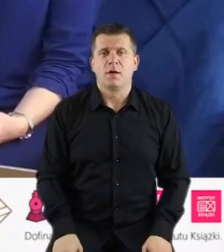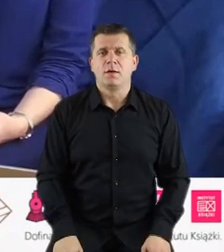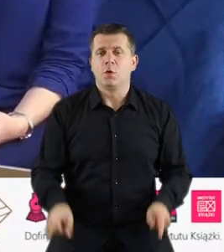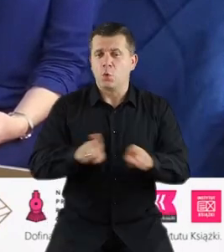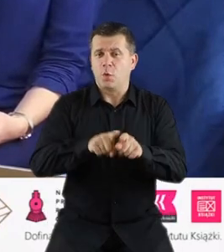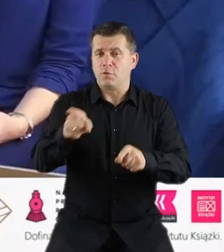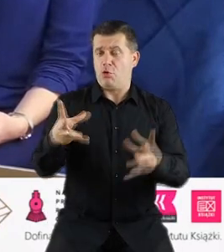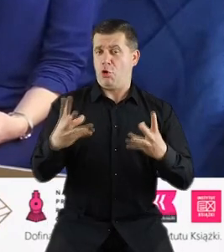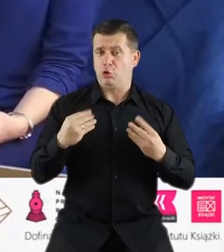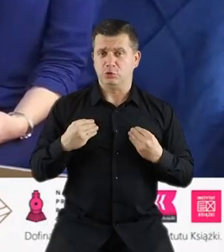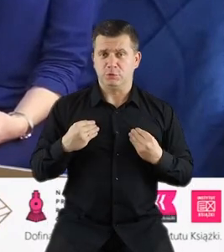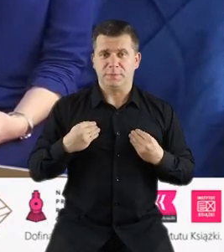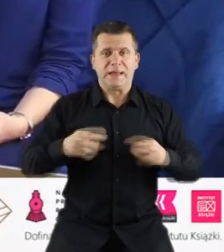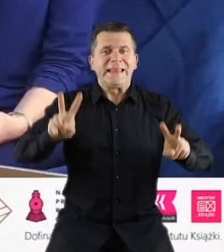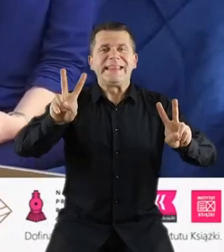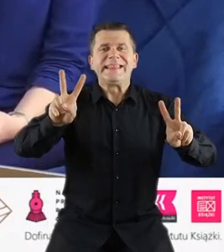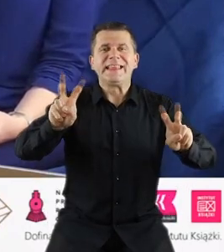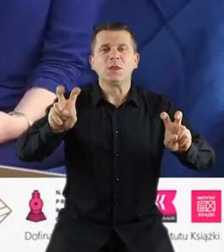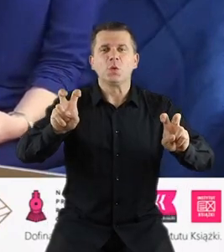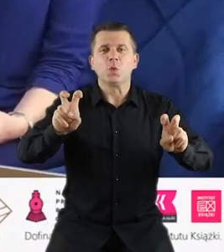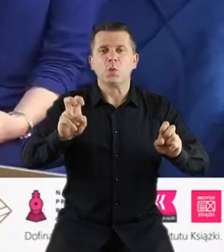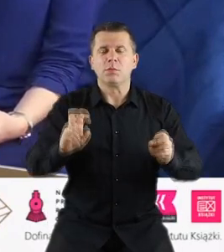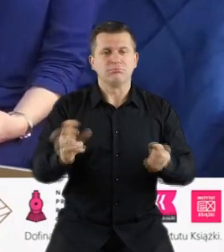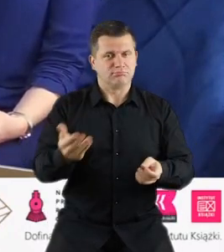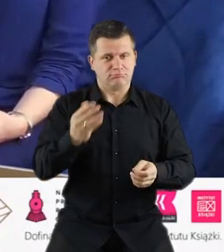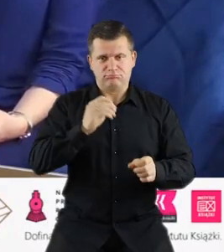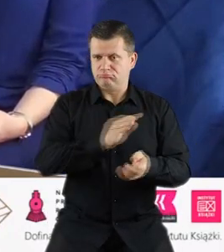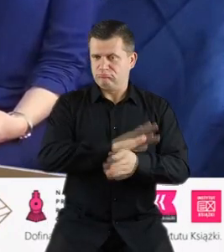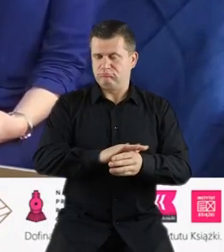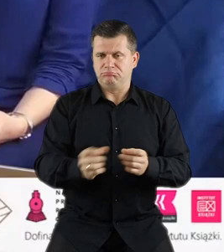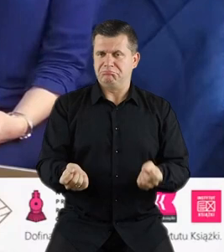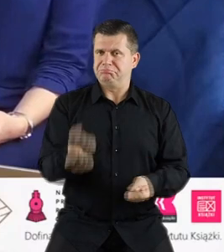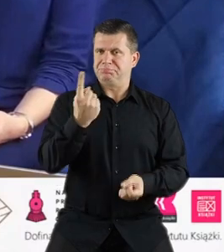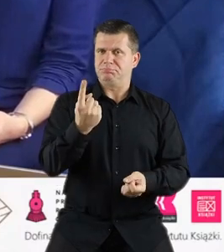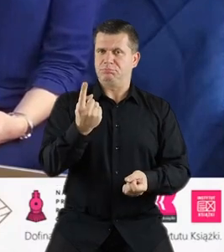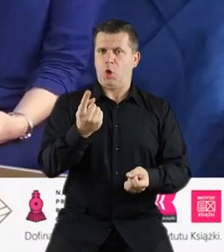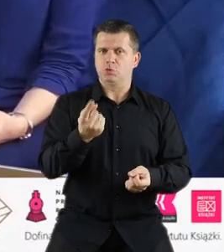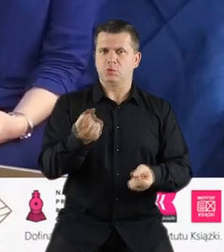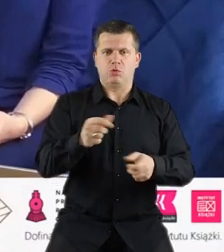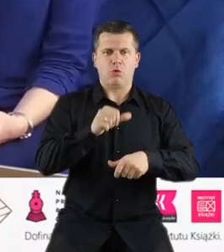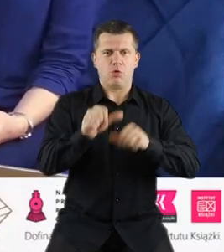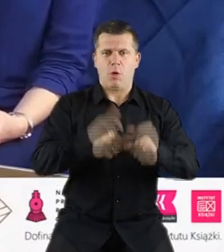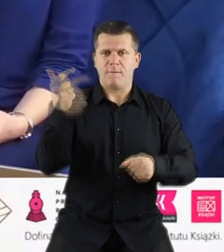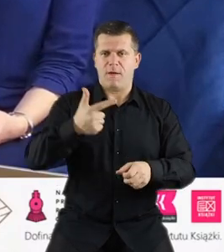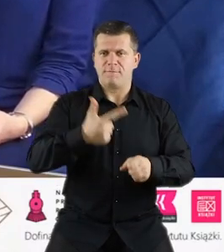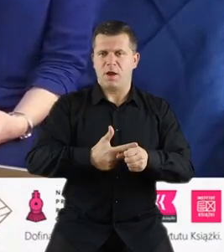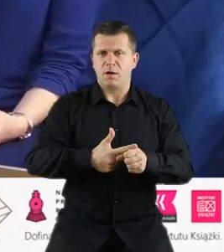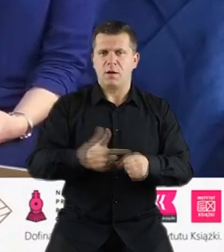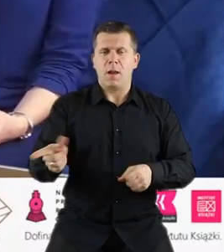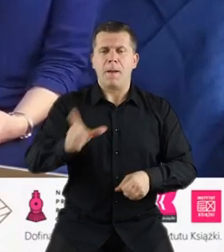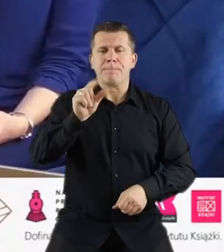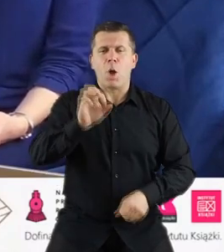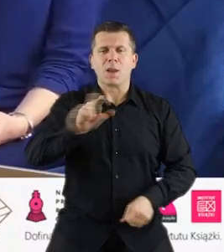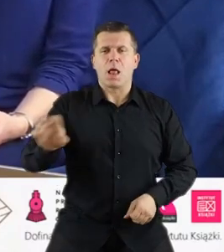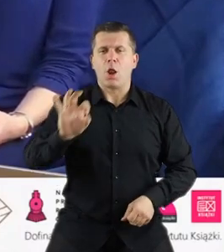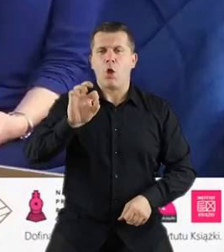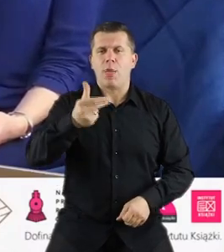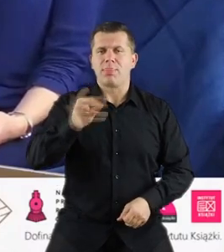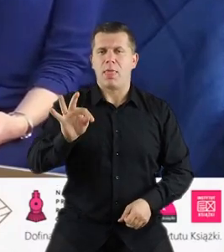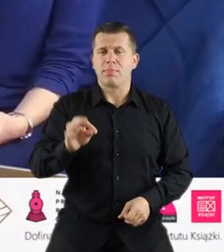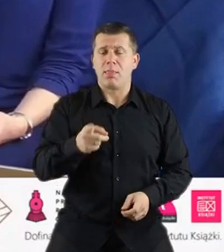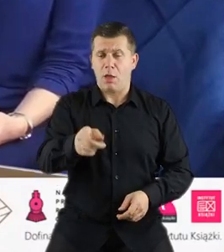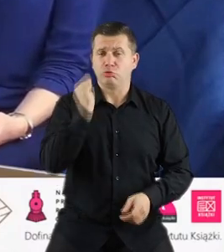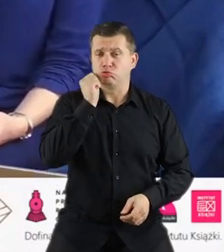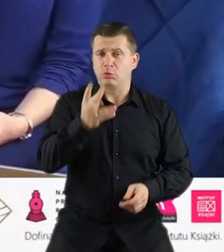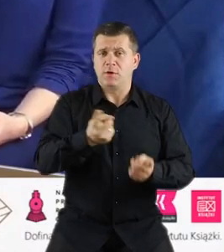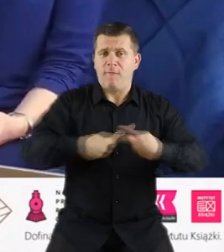Również otrzymała pani tytuł Olśnienia Roku 2020, przyznawaną przez portal Onet.